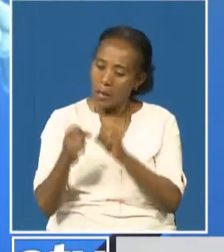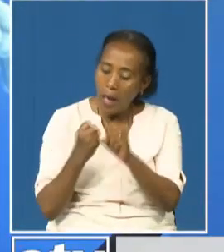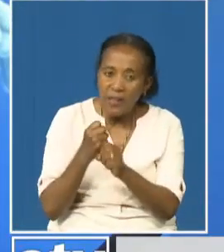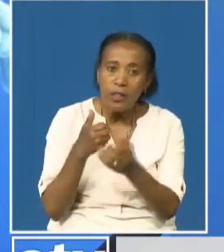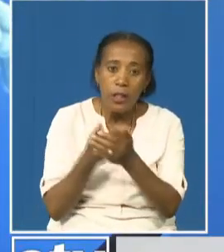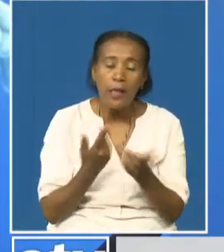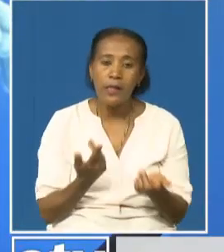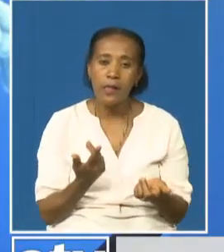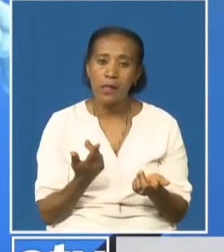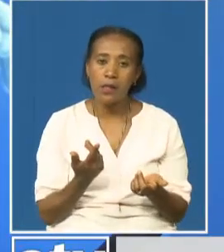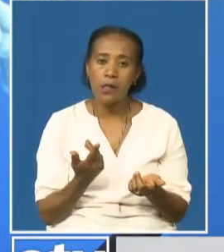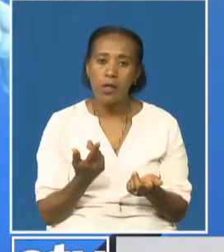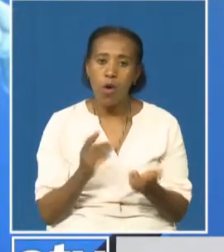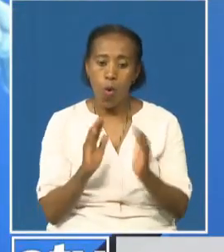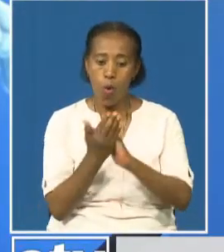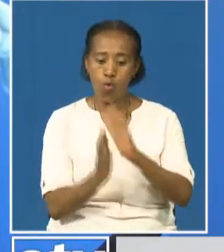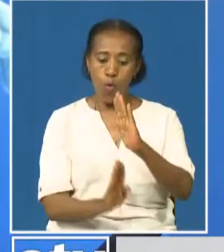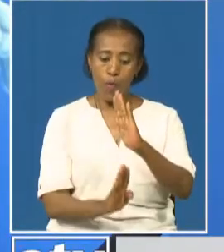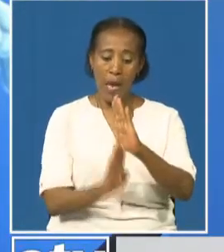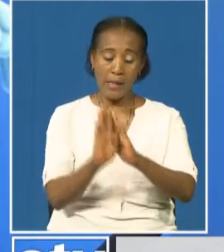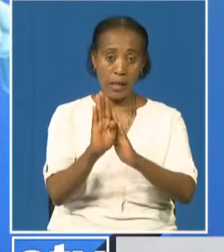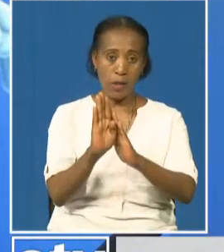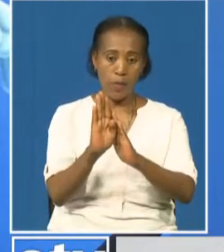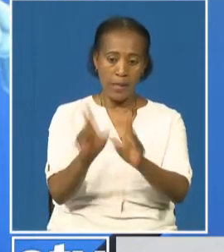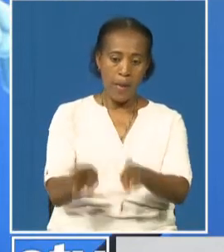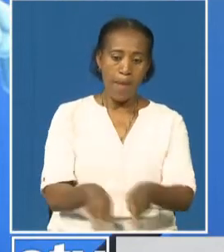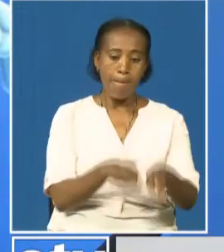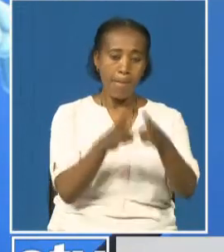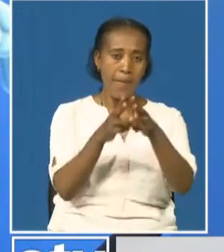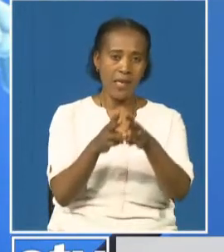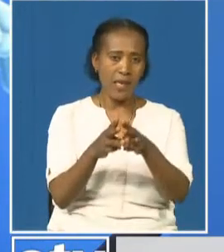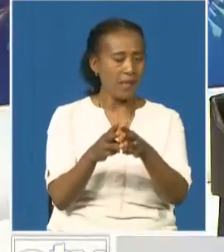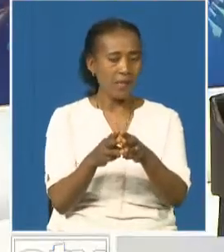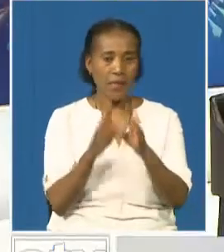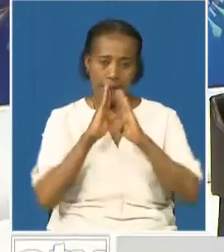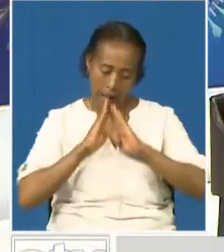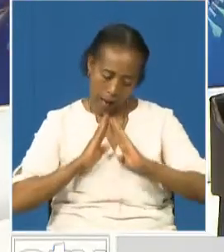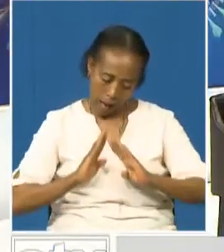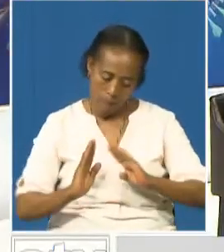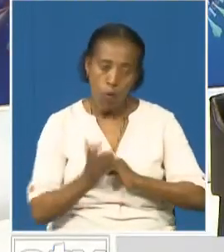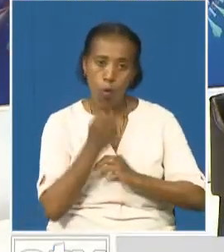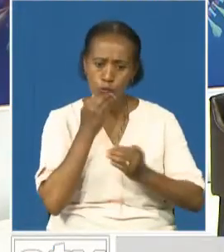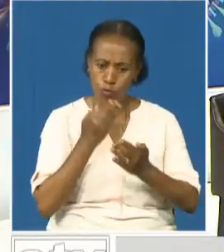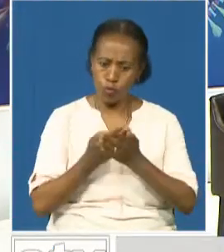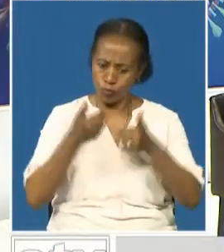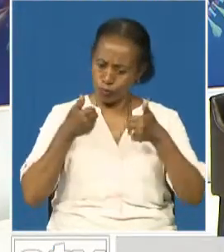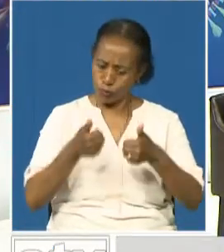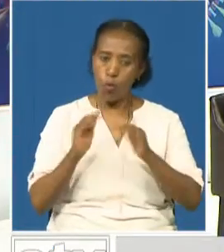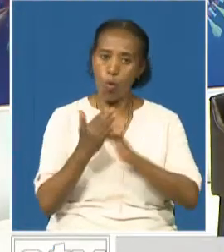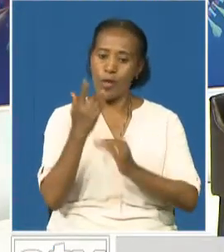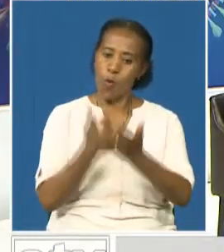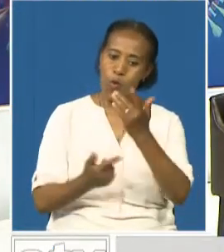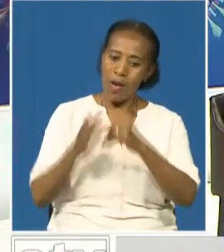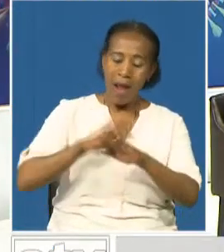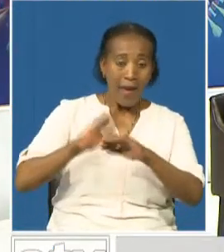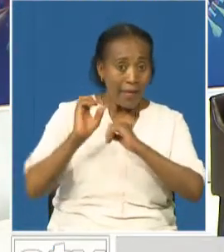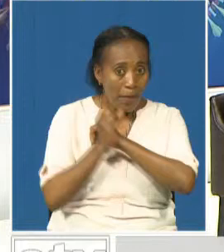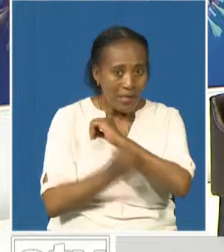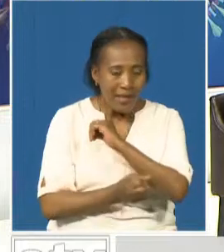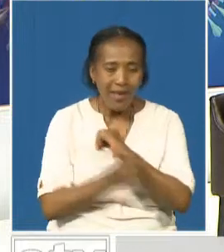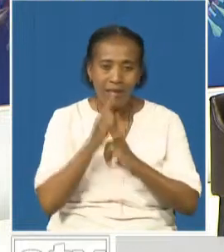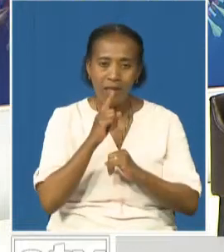ድረስ ሆነው የሚያሳድጉበት መንገድ ሰላማዊ ከነበረ ጥሩ ከነበረ በውይይት ላይ